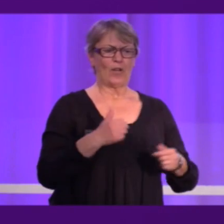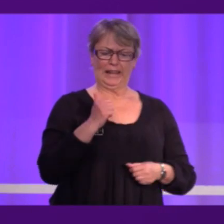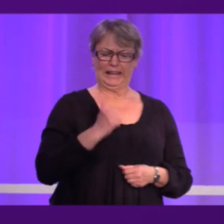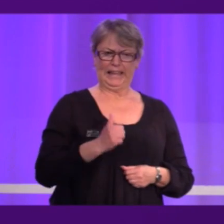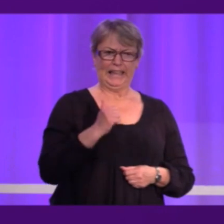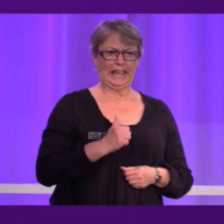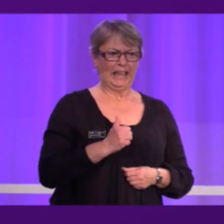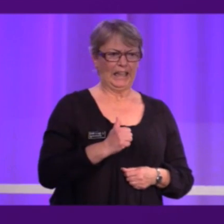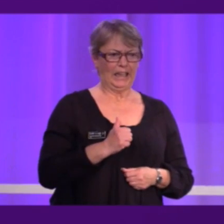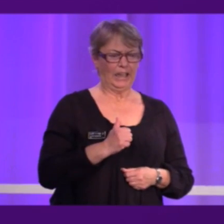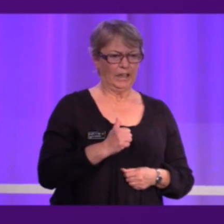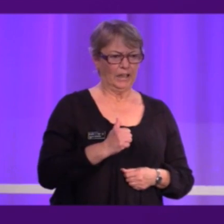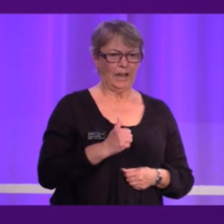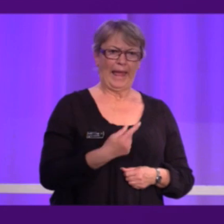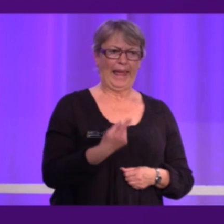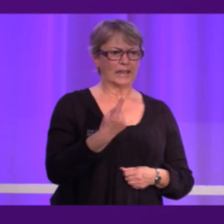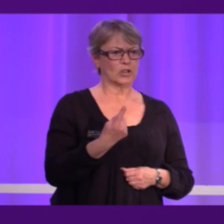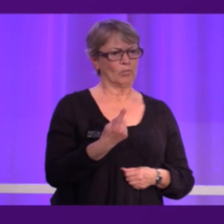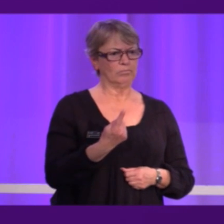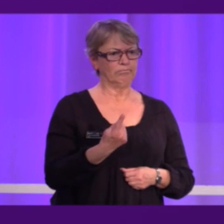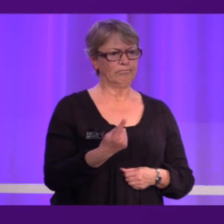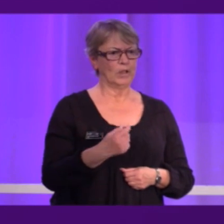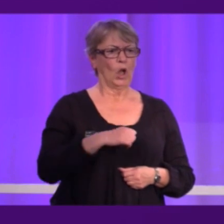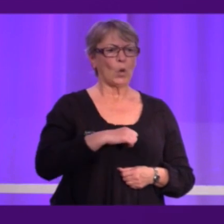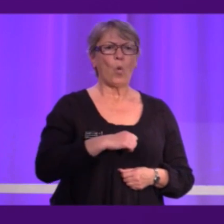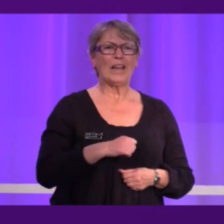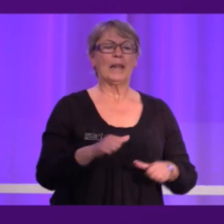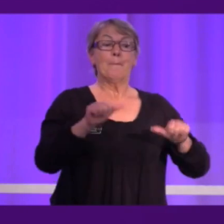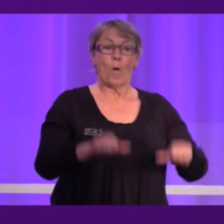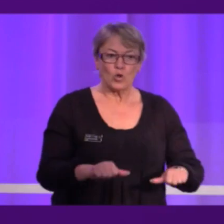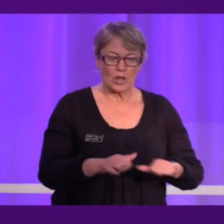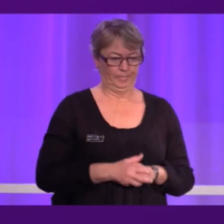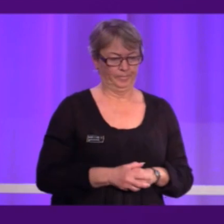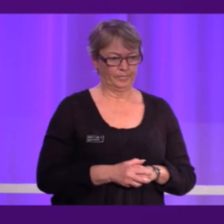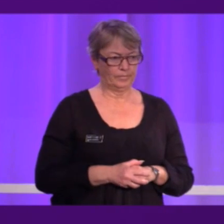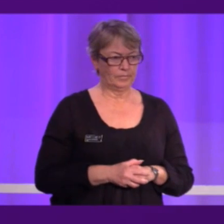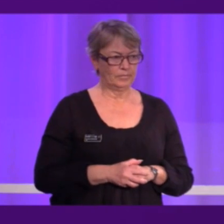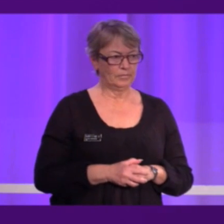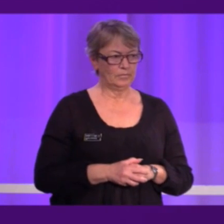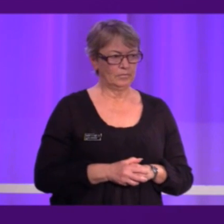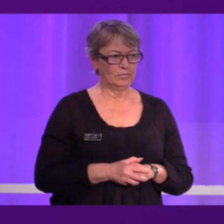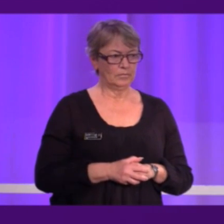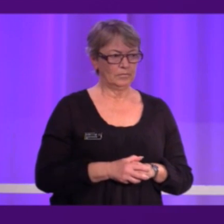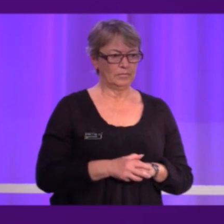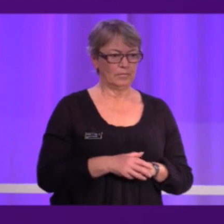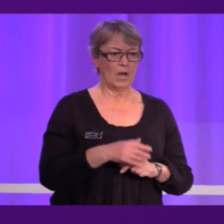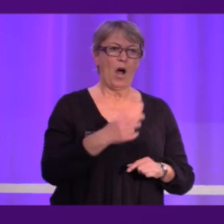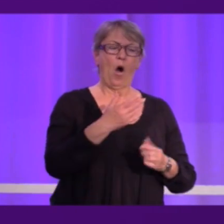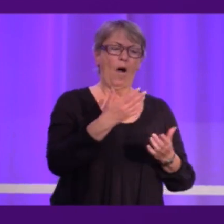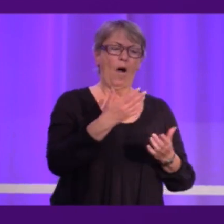ett roligt måste. Och så hoppas jag inspirera i vinster och möjligheter kring tillgänglighet.